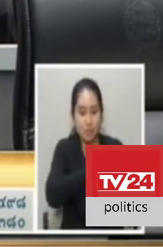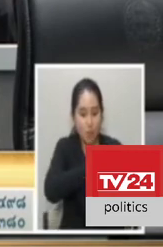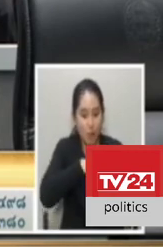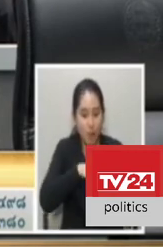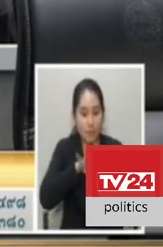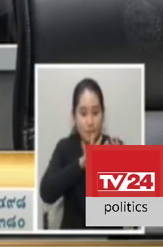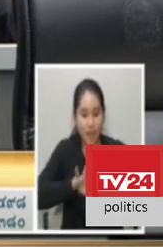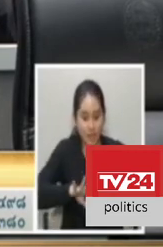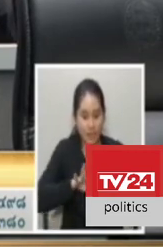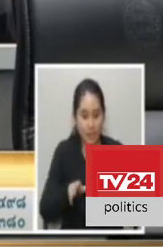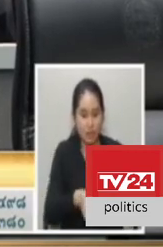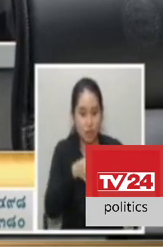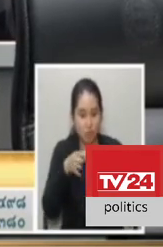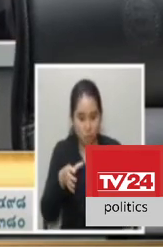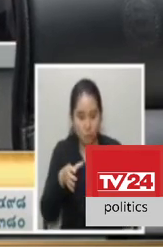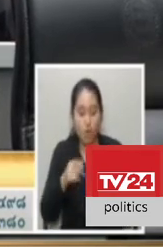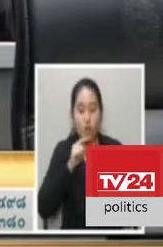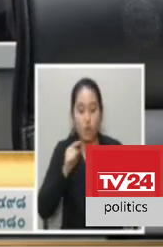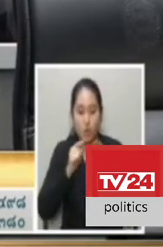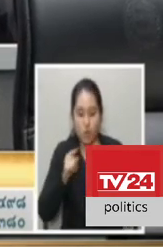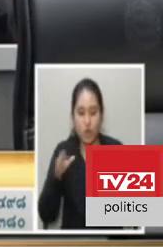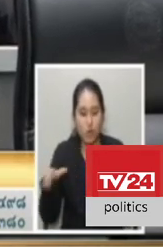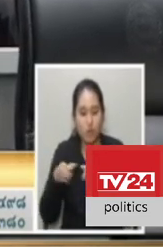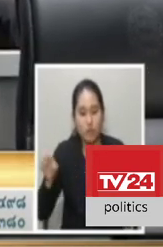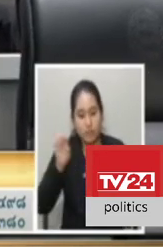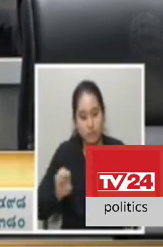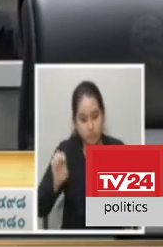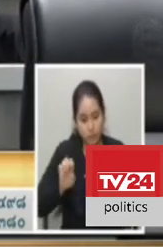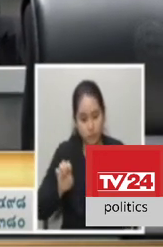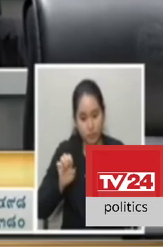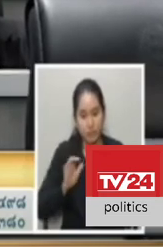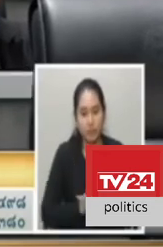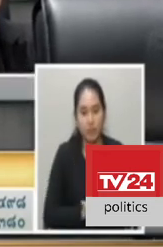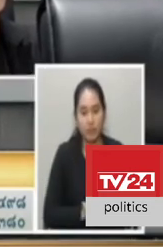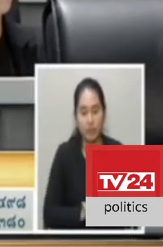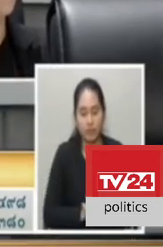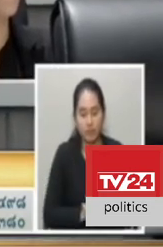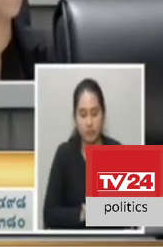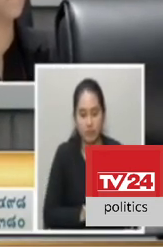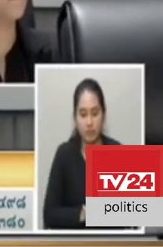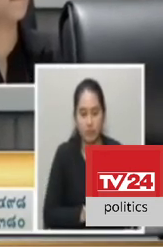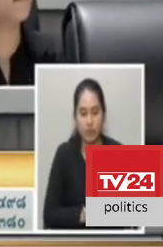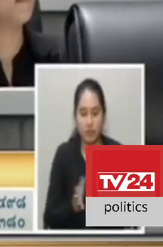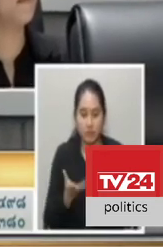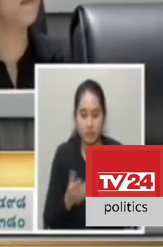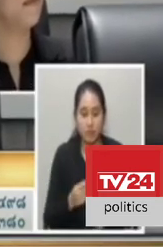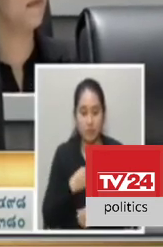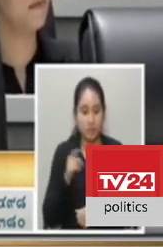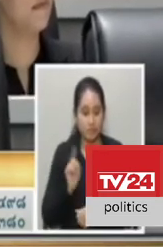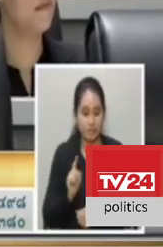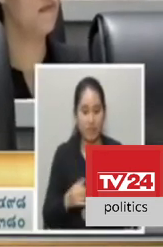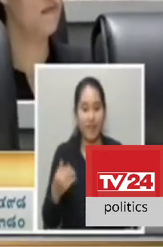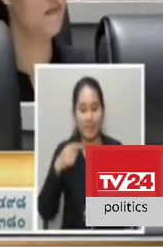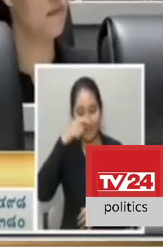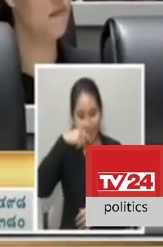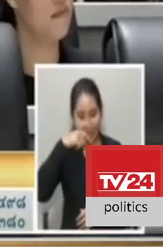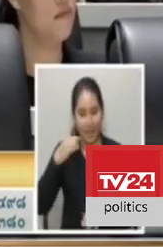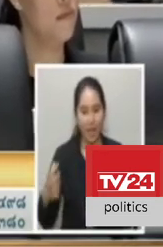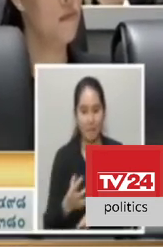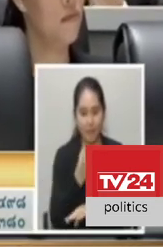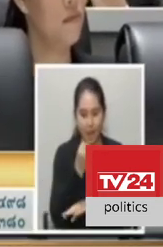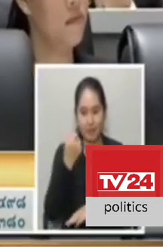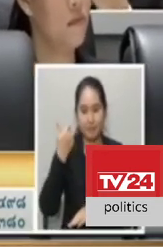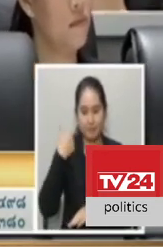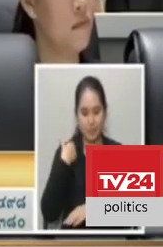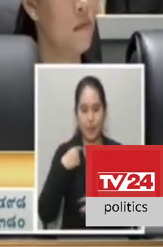ให้เร่งการเจรจาระหว่างอาเซียนกับสหภาพยุโรปและอาเซียนกับแคนาดาซึ่งจะทำให้ไทยมีอำนาจต่อรองที่มากกว่